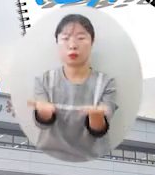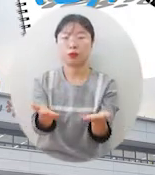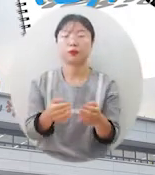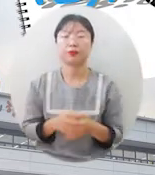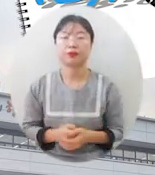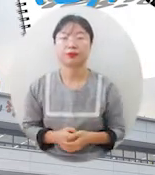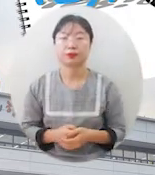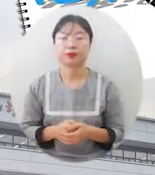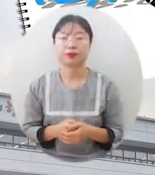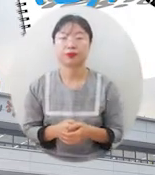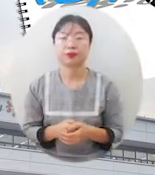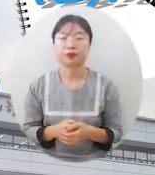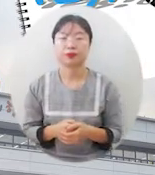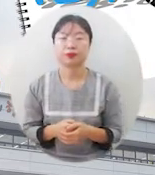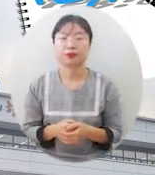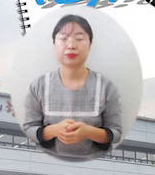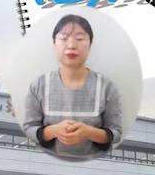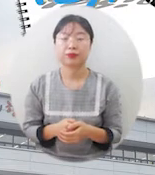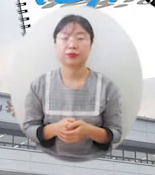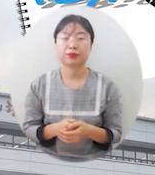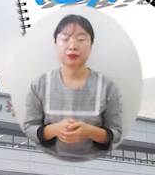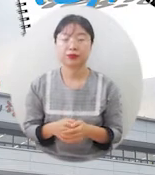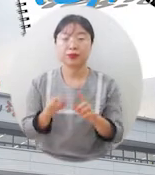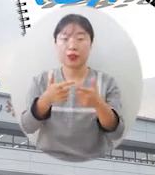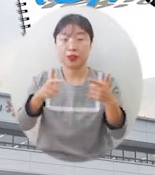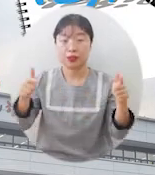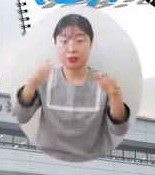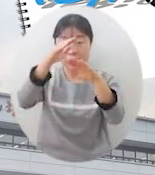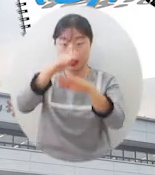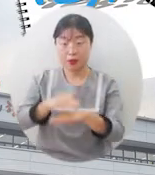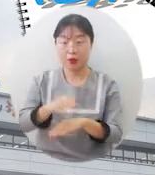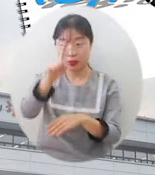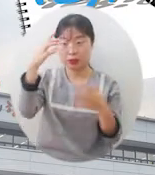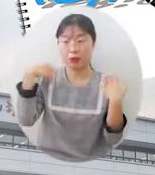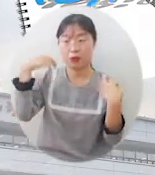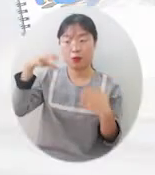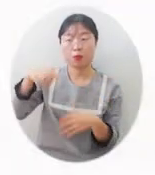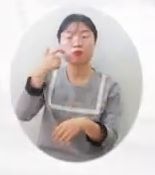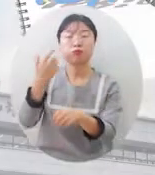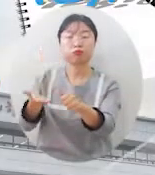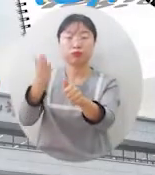됩니다. 관련 문의사항은 의왕시청 정보통신과로 연락 바랍니다.